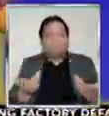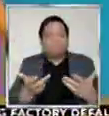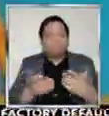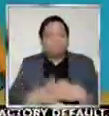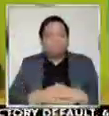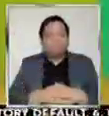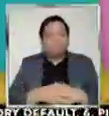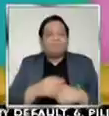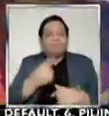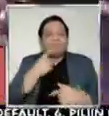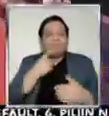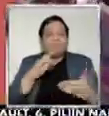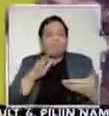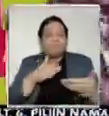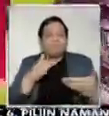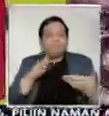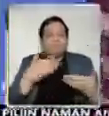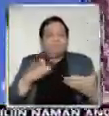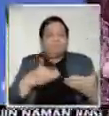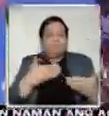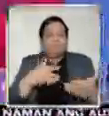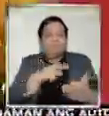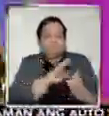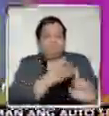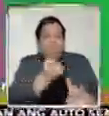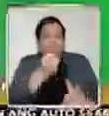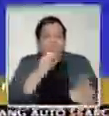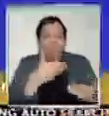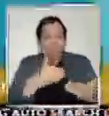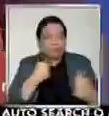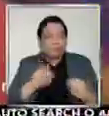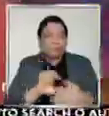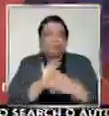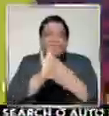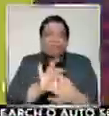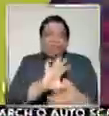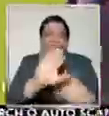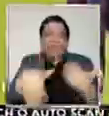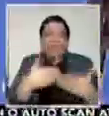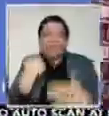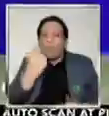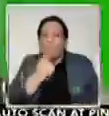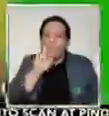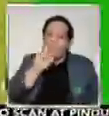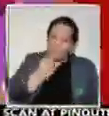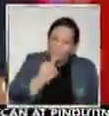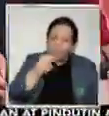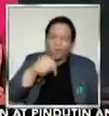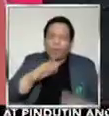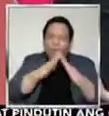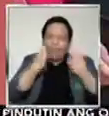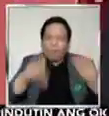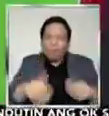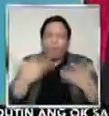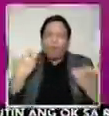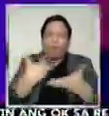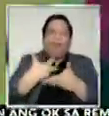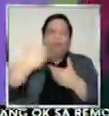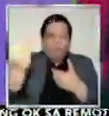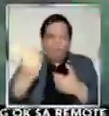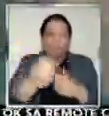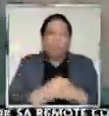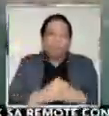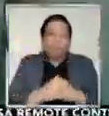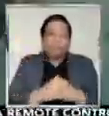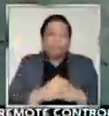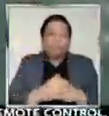Sa kanilang version ng Gala Gala, makaka-relate ang mga bored na sa bahay at gusto nang makalabas.